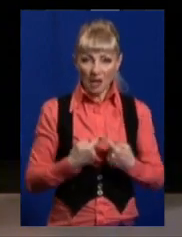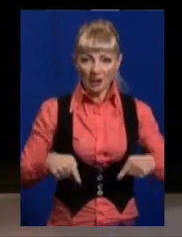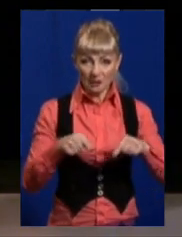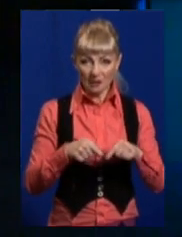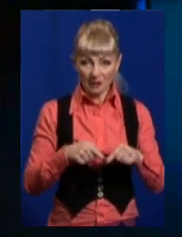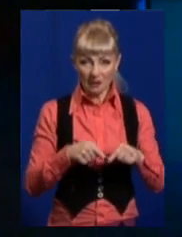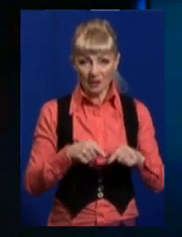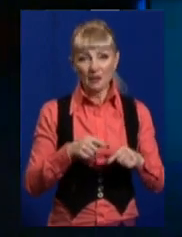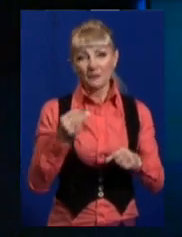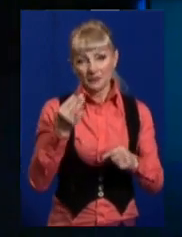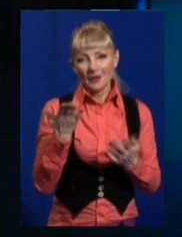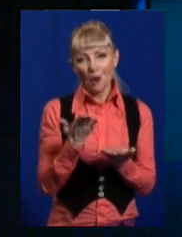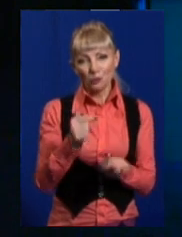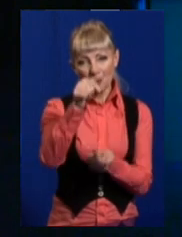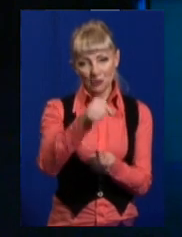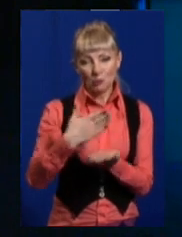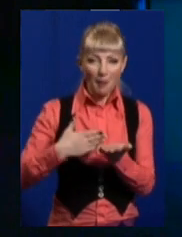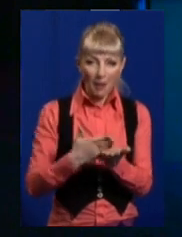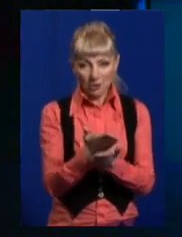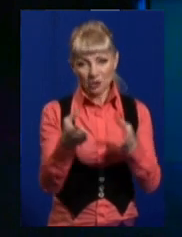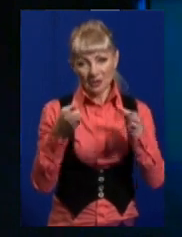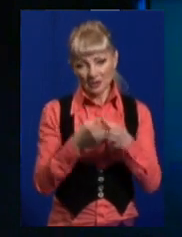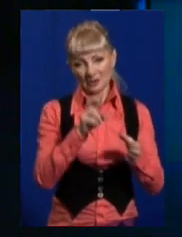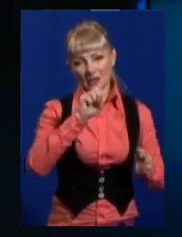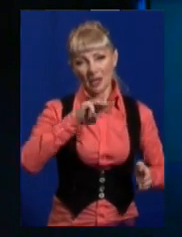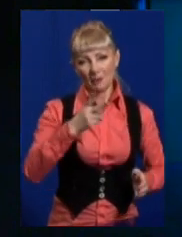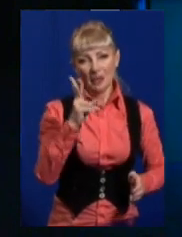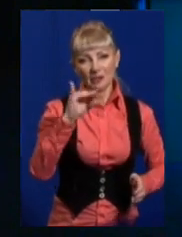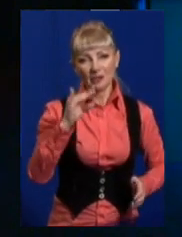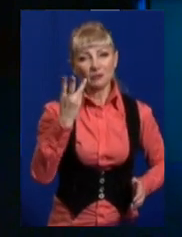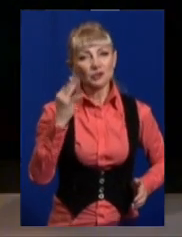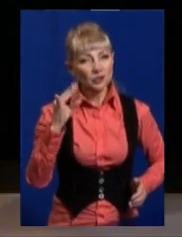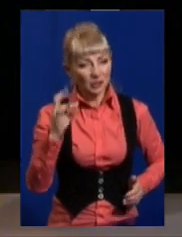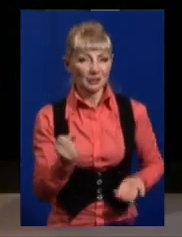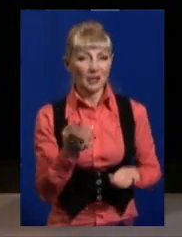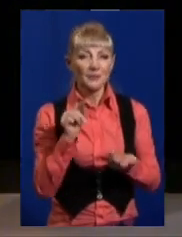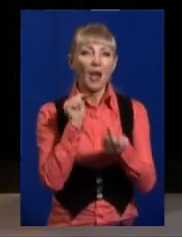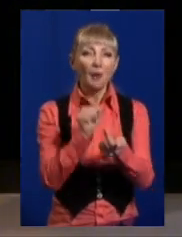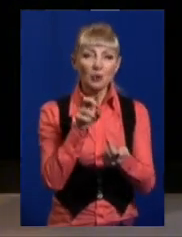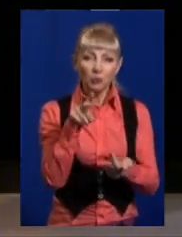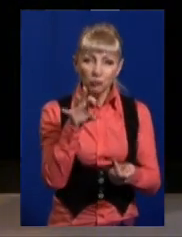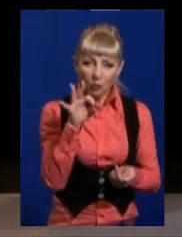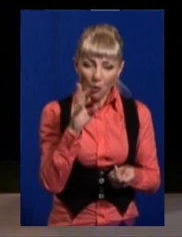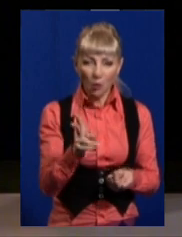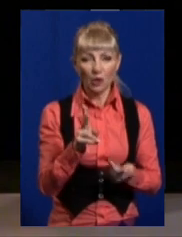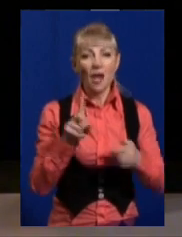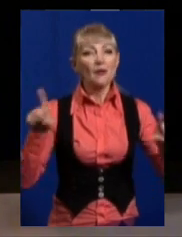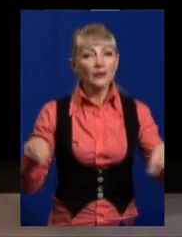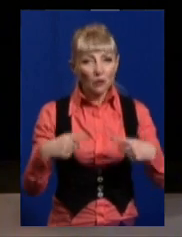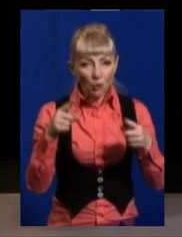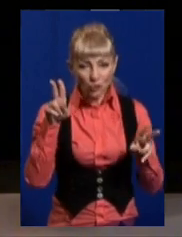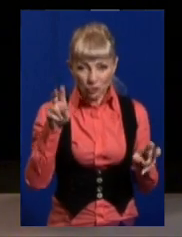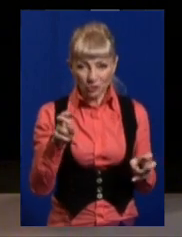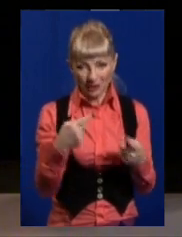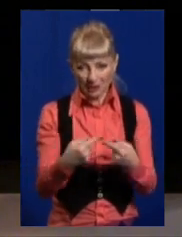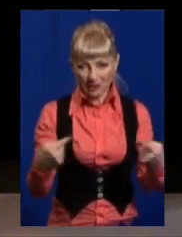організація певної політичної сили – Батьківщини, опозиційного блоку, Відродження тощо. Отже, центральне керівництво тут з